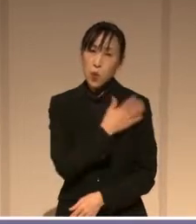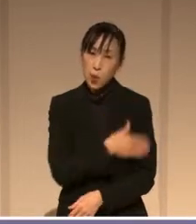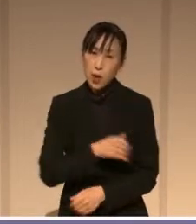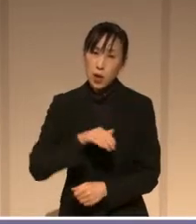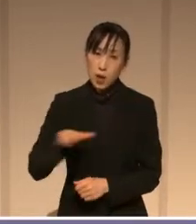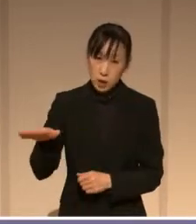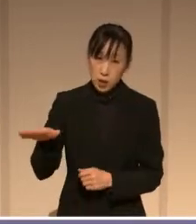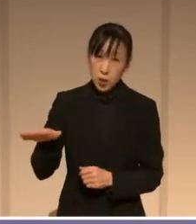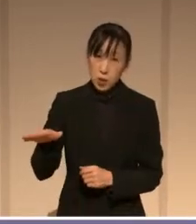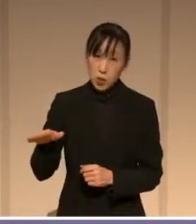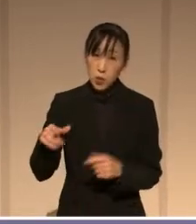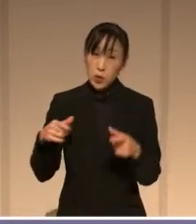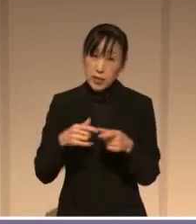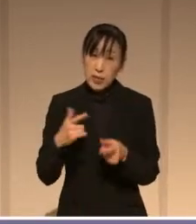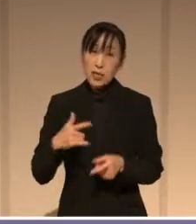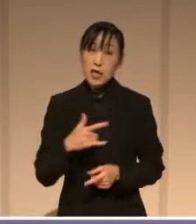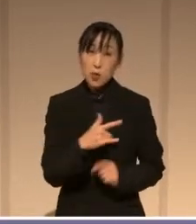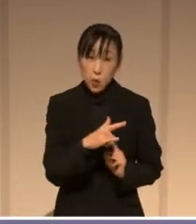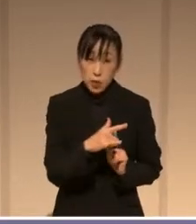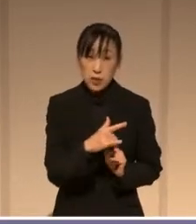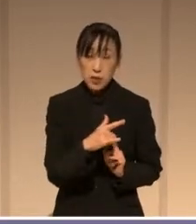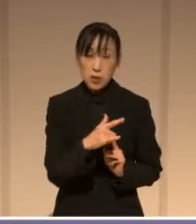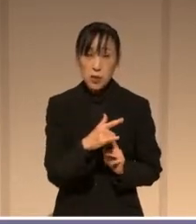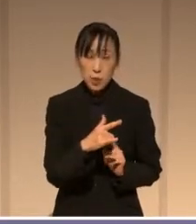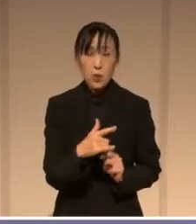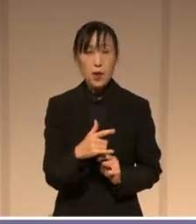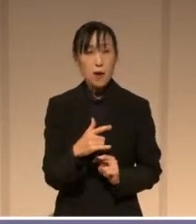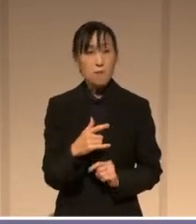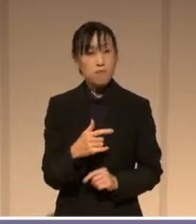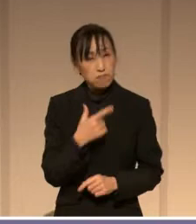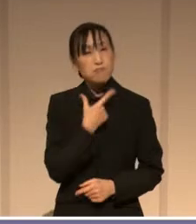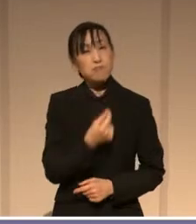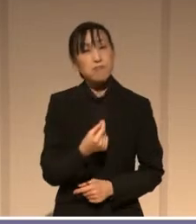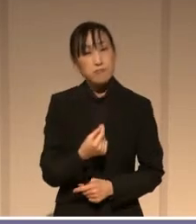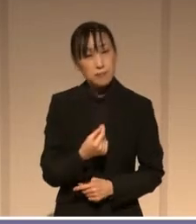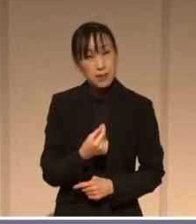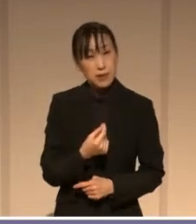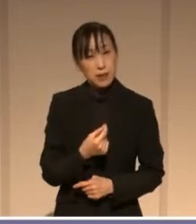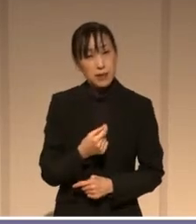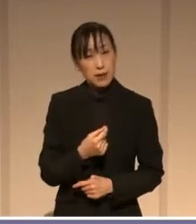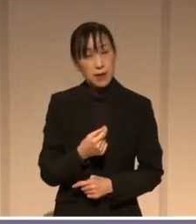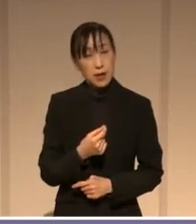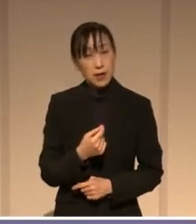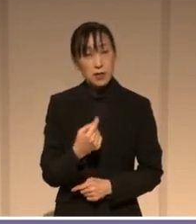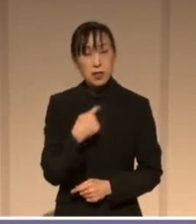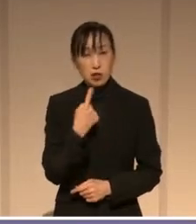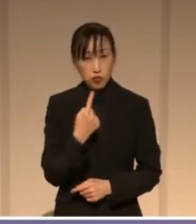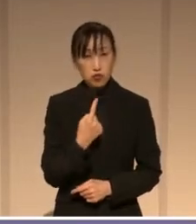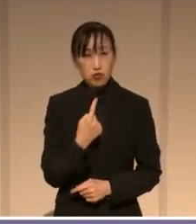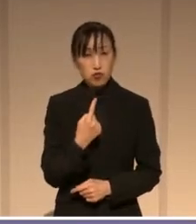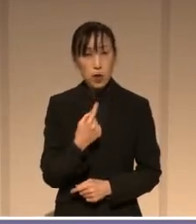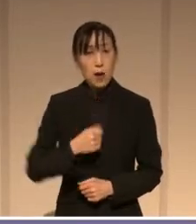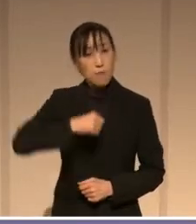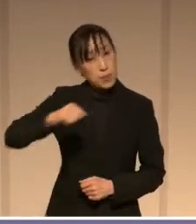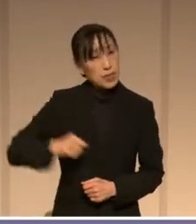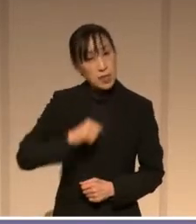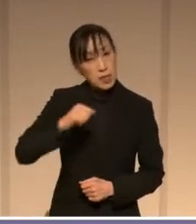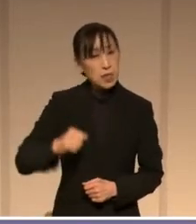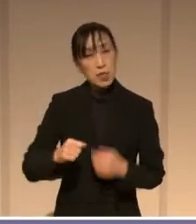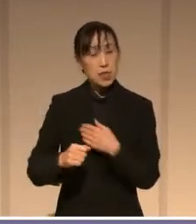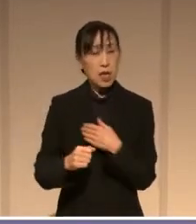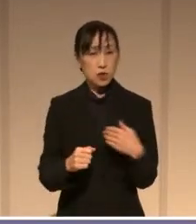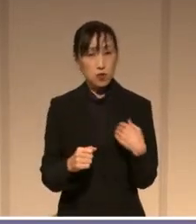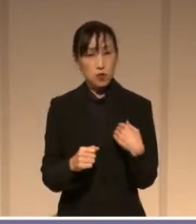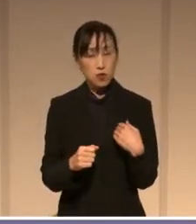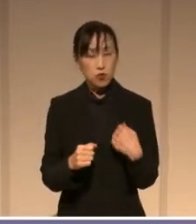言う訳すごく気に入っていて自分も右手がうまく動かせるんですけど左手が全然